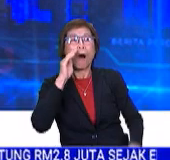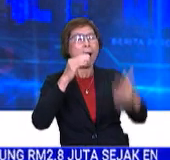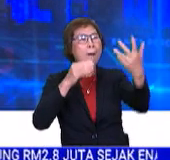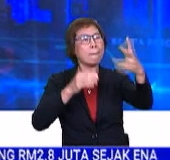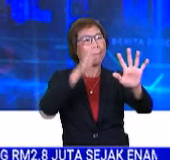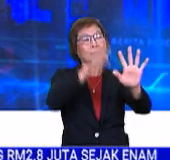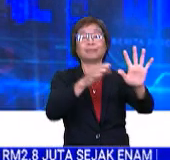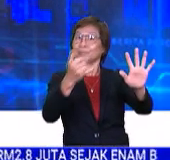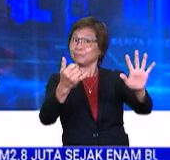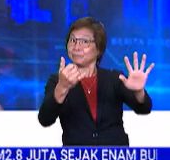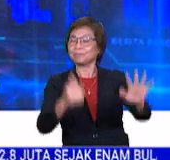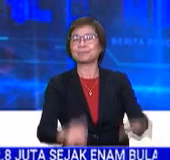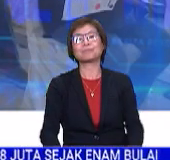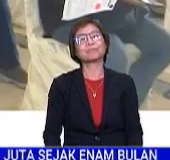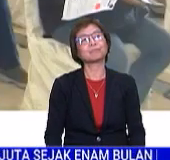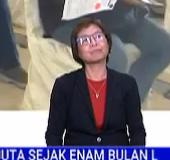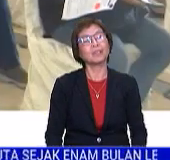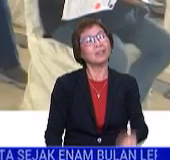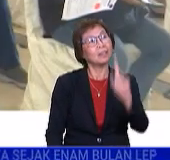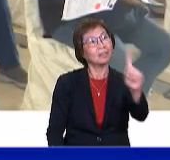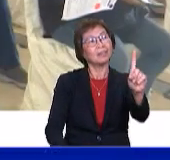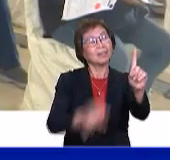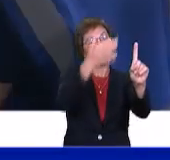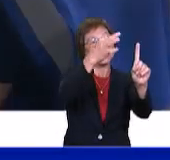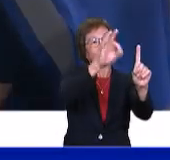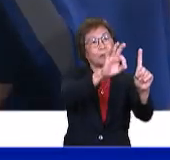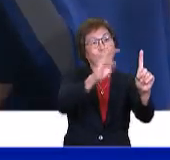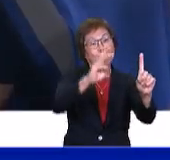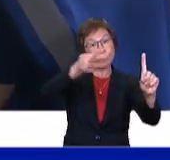Jun lepas. Daripada jumlah itu,